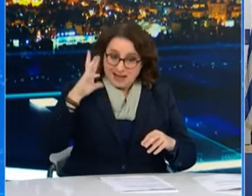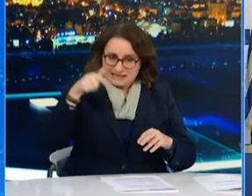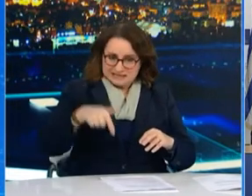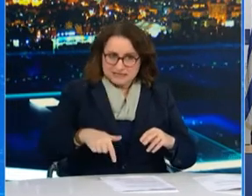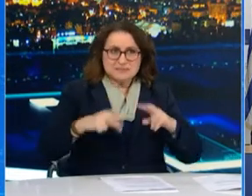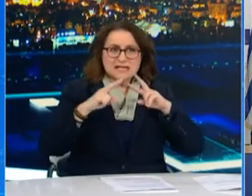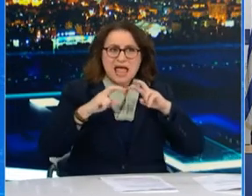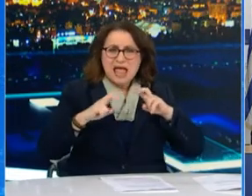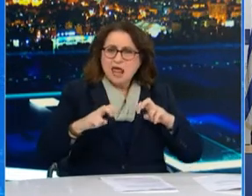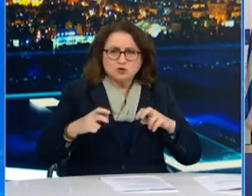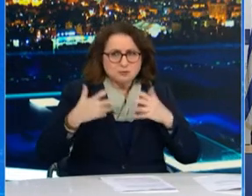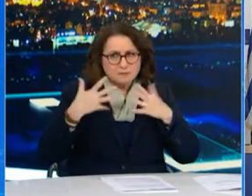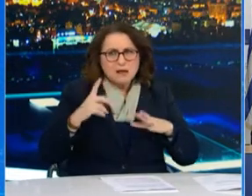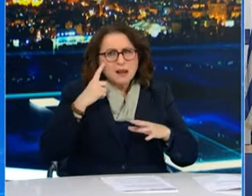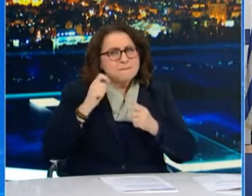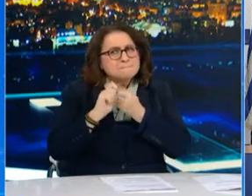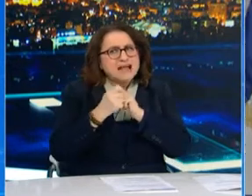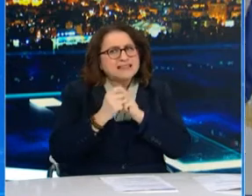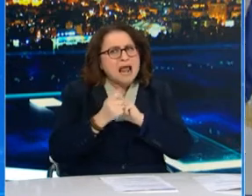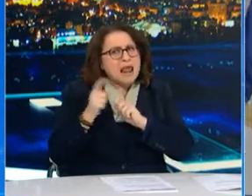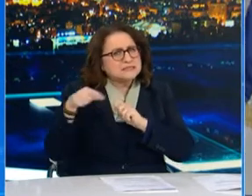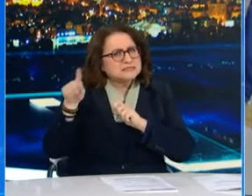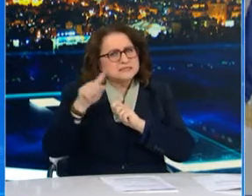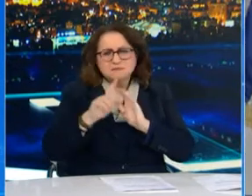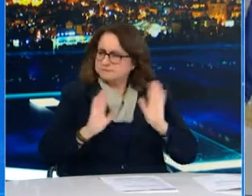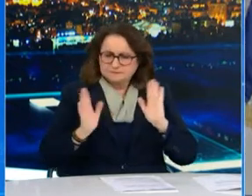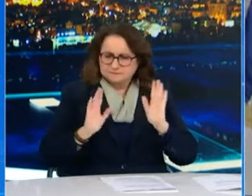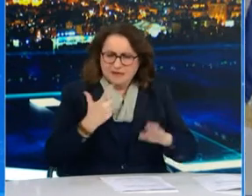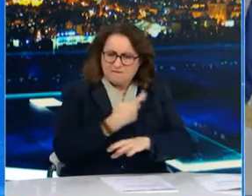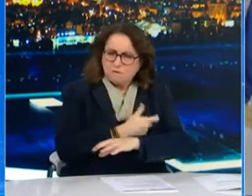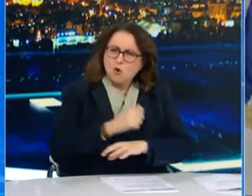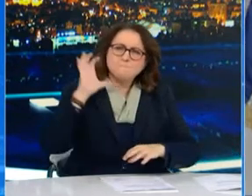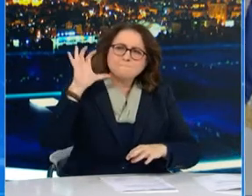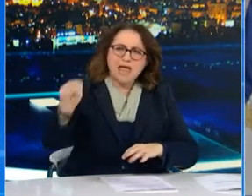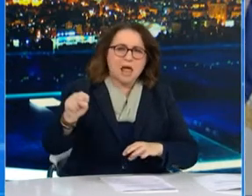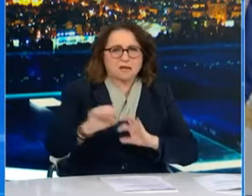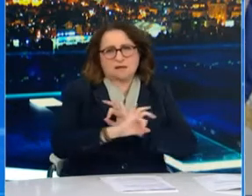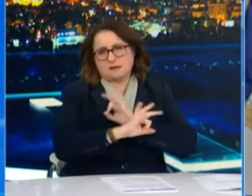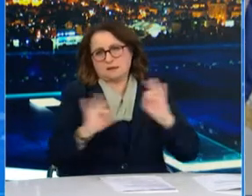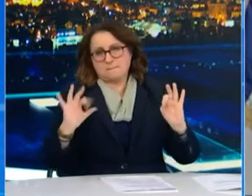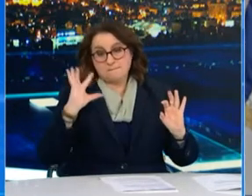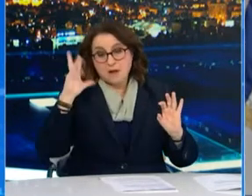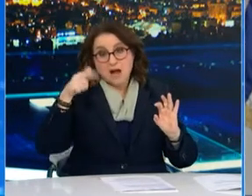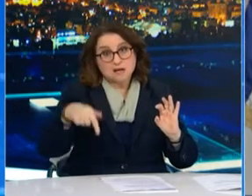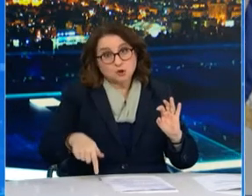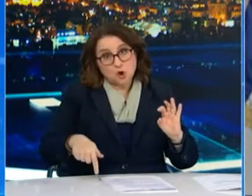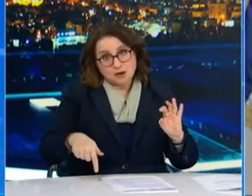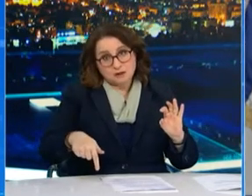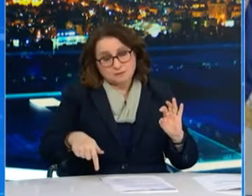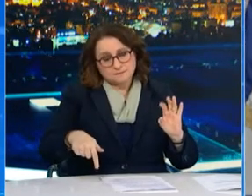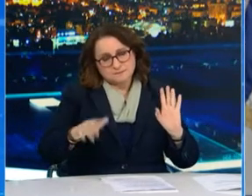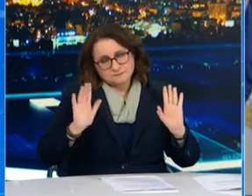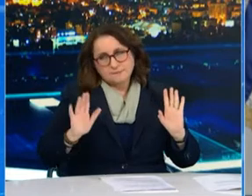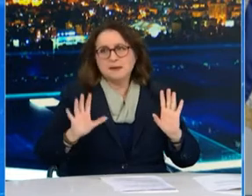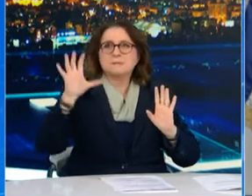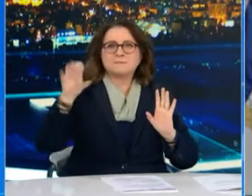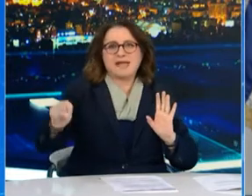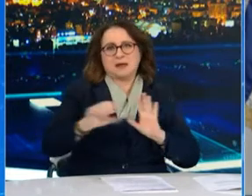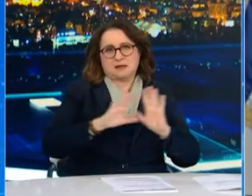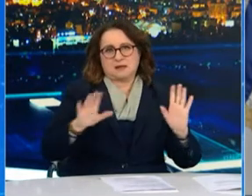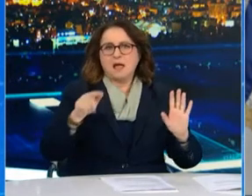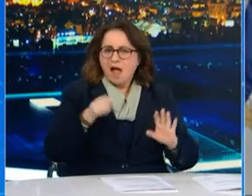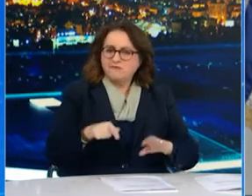ότι οι μεταλλάξεις που έχουμε δει μέχρι τώρα δεν ανταποκρίνονται στο εμβόλιο. Η αίσθηση όλων για τα δεδομένα μέχρι στιγμής είναι ότι μπορεί το εμβόλιο